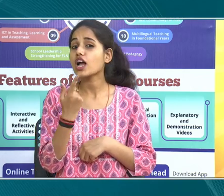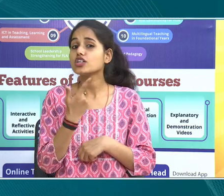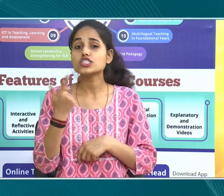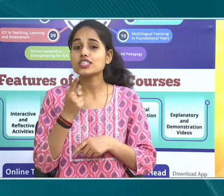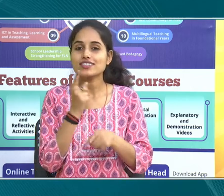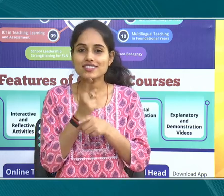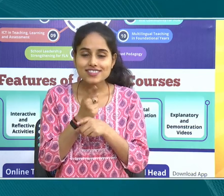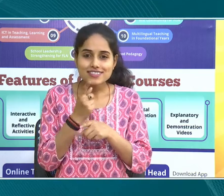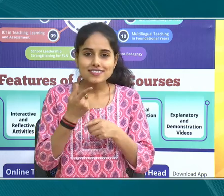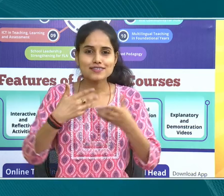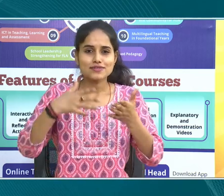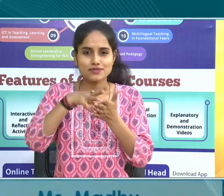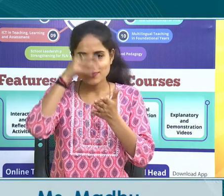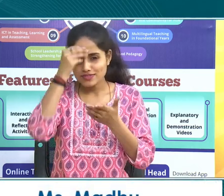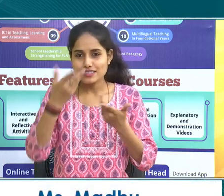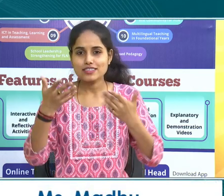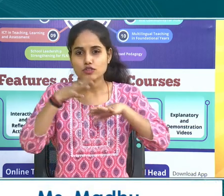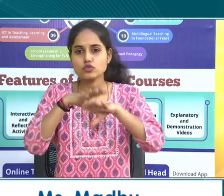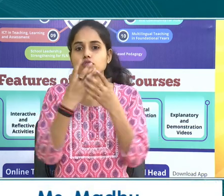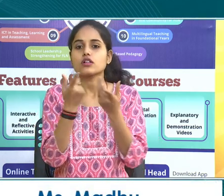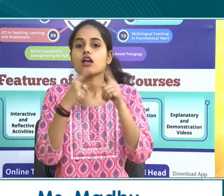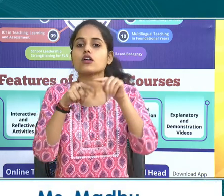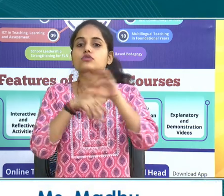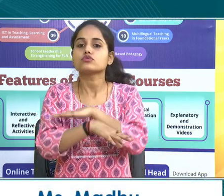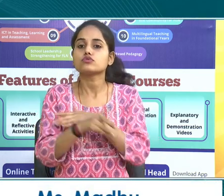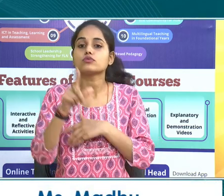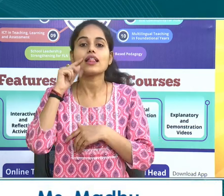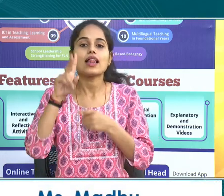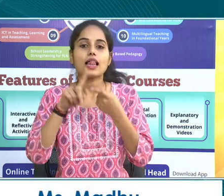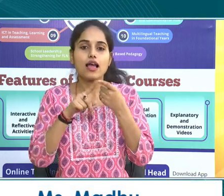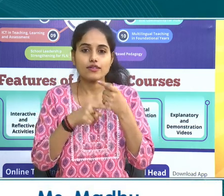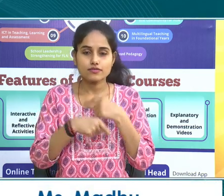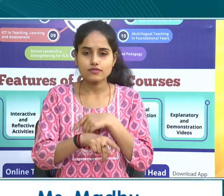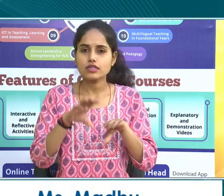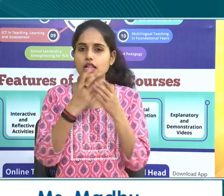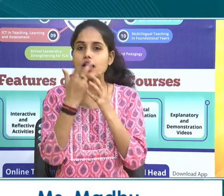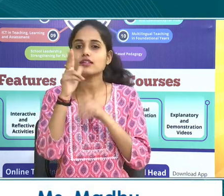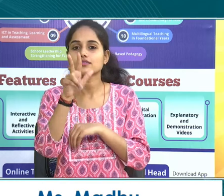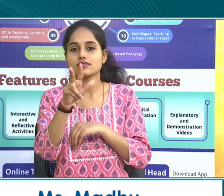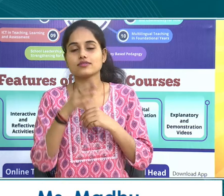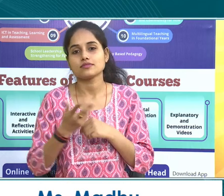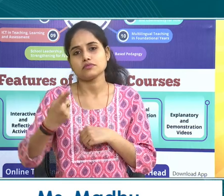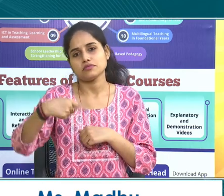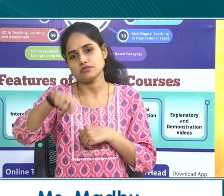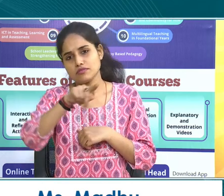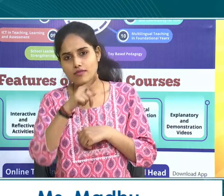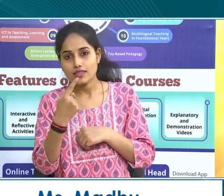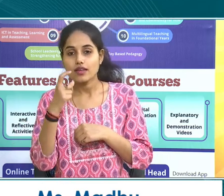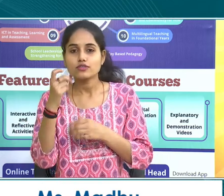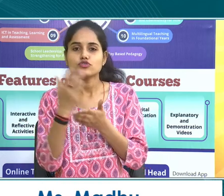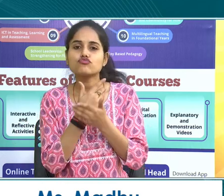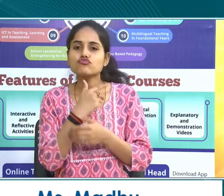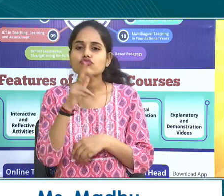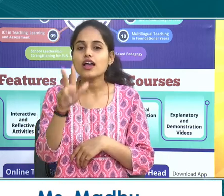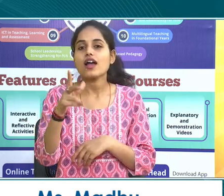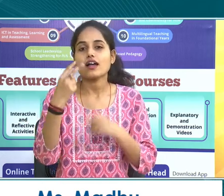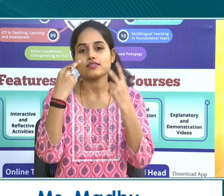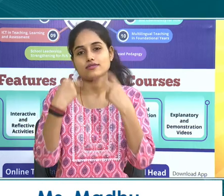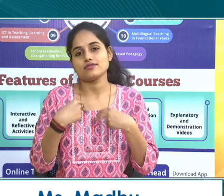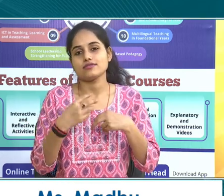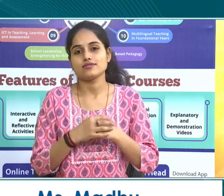इंटरवेंशन पर इंक्लूसिव क्लासरूम का ये लाइव इंटरएक्टिव सेशन लेकर जो की क्लास एट के लिए है यानी आप हमें चैनल नंबर आठ पर